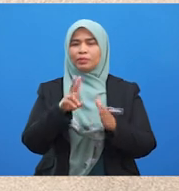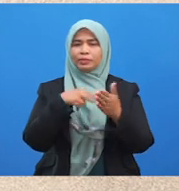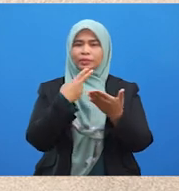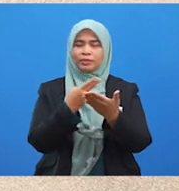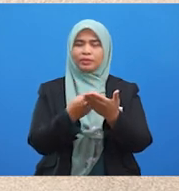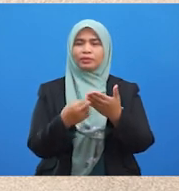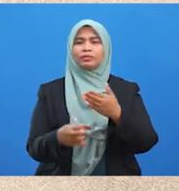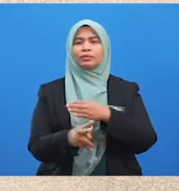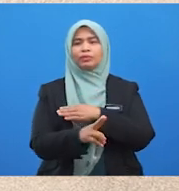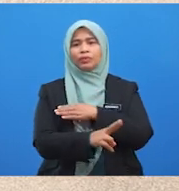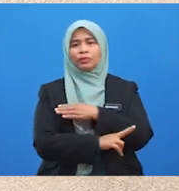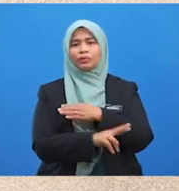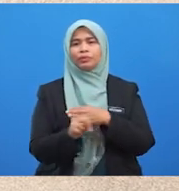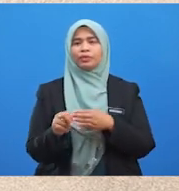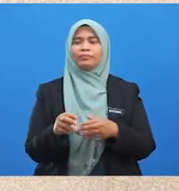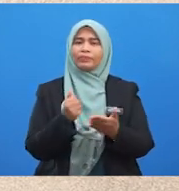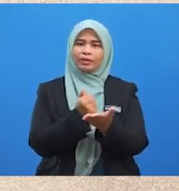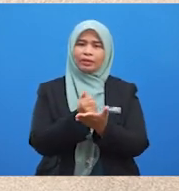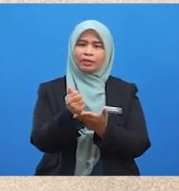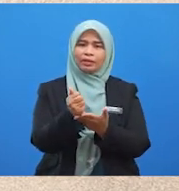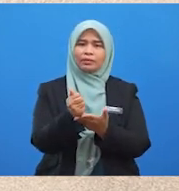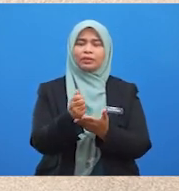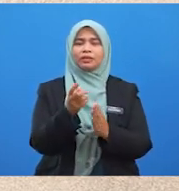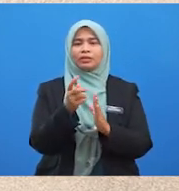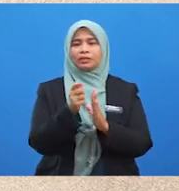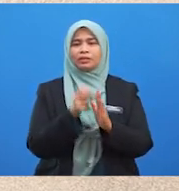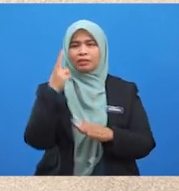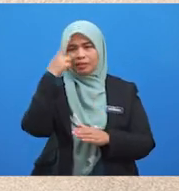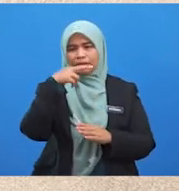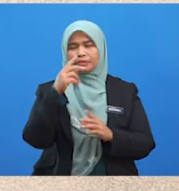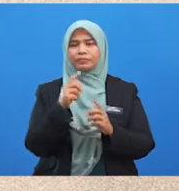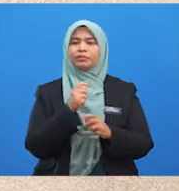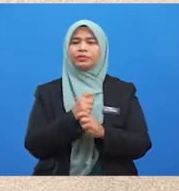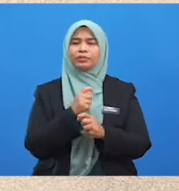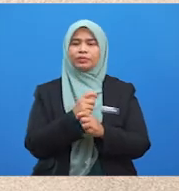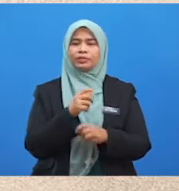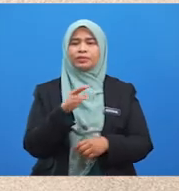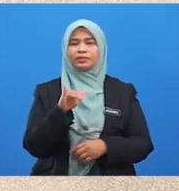dan amanah serta berdedikasi terhadap tugasnya.